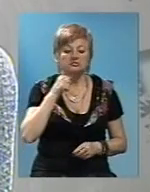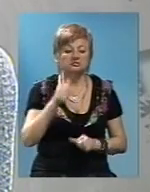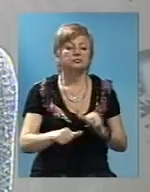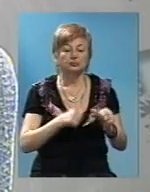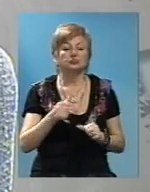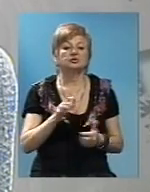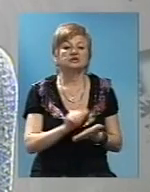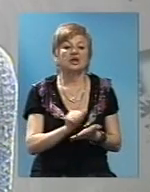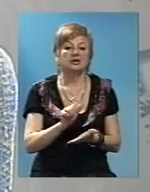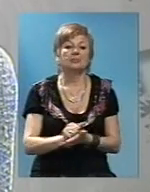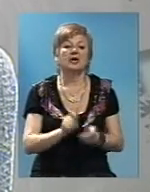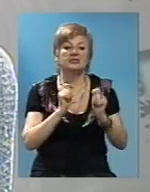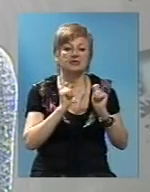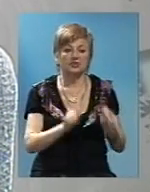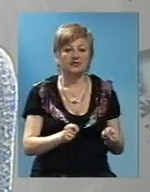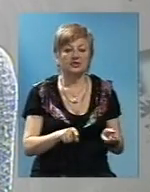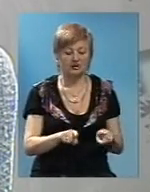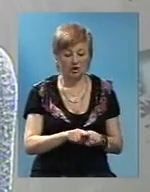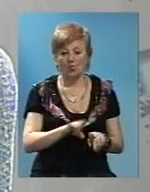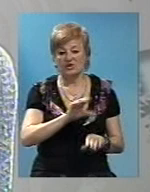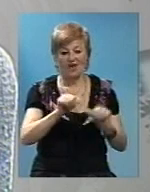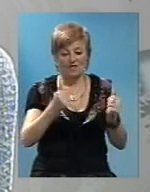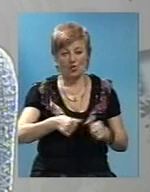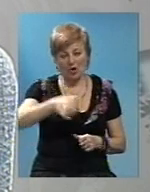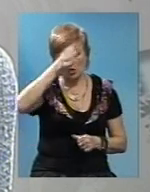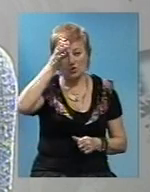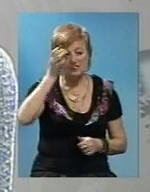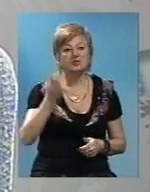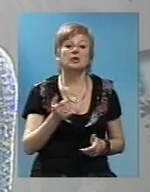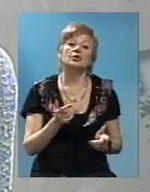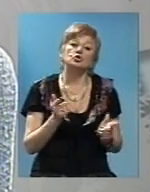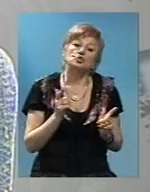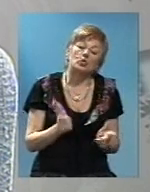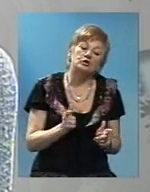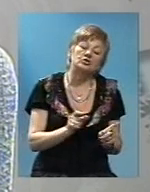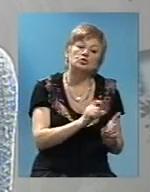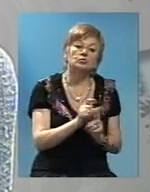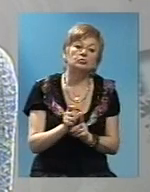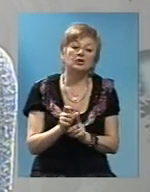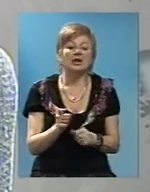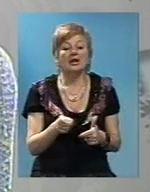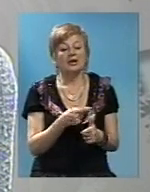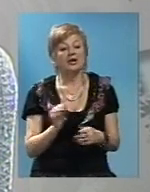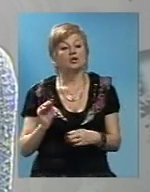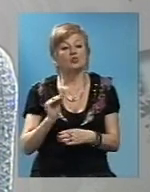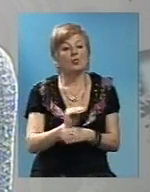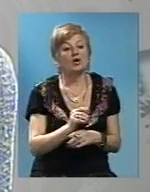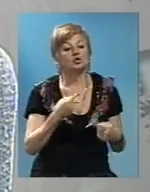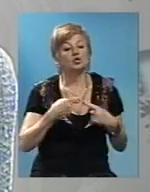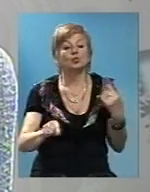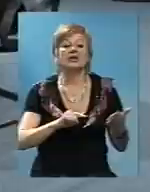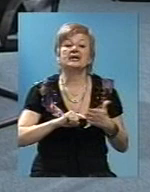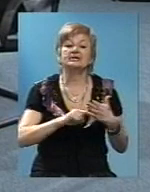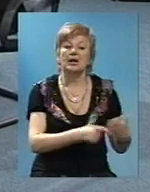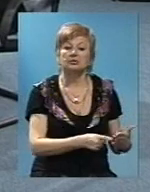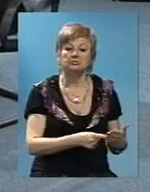наданням саме неформальної освіти для дітей, погоджуєтеся з такими формулюваннями? Чи могли б додати і інші цілі? От ви знаєте, я